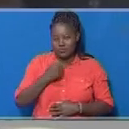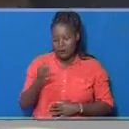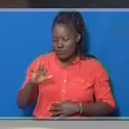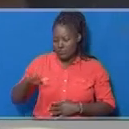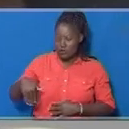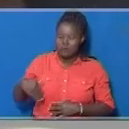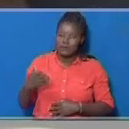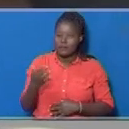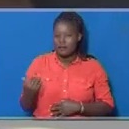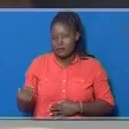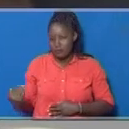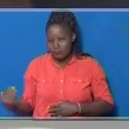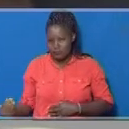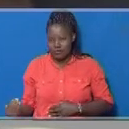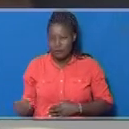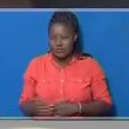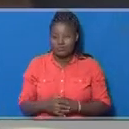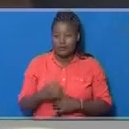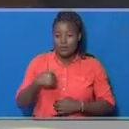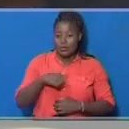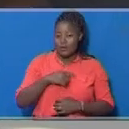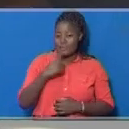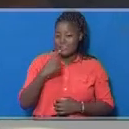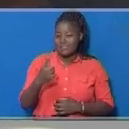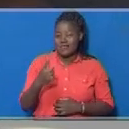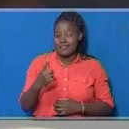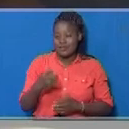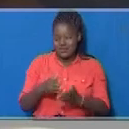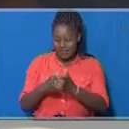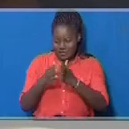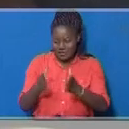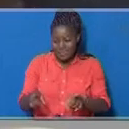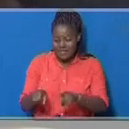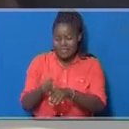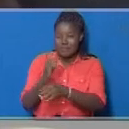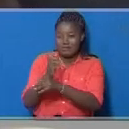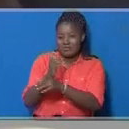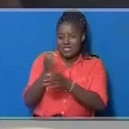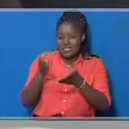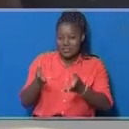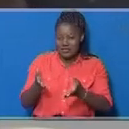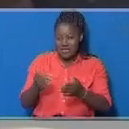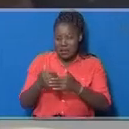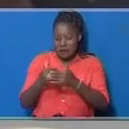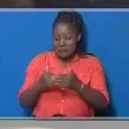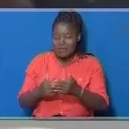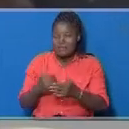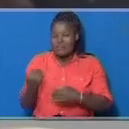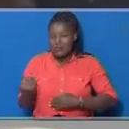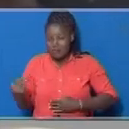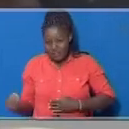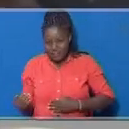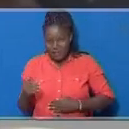malaika. Tunaomba tuseme ya kwamba viongozi na kanisa iliyoko, kabla watoto wajarudi, waende